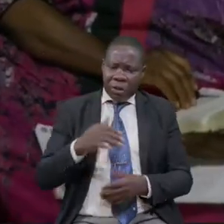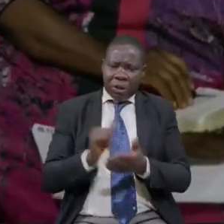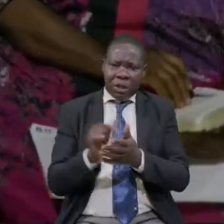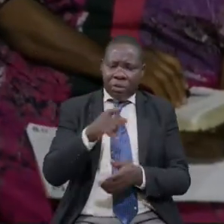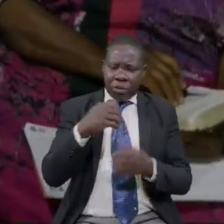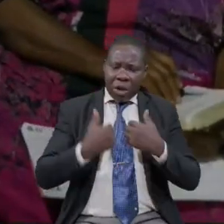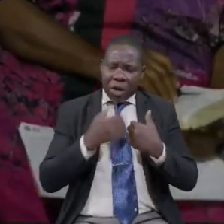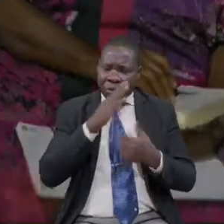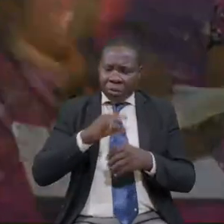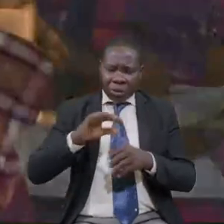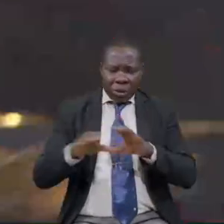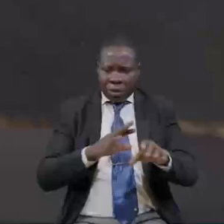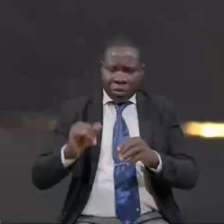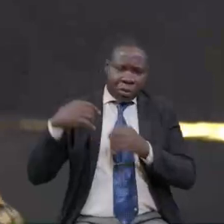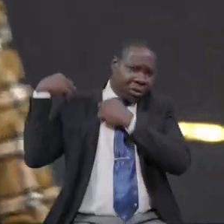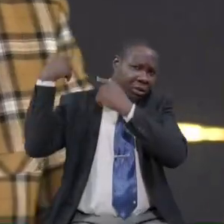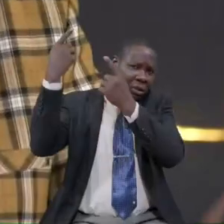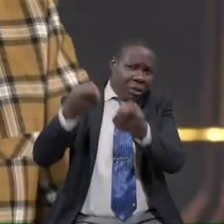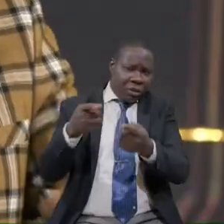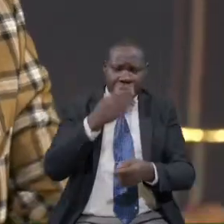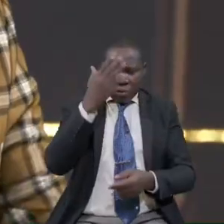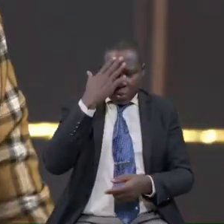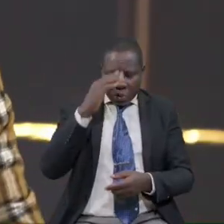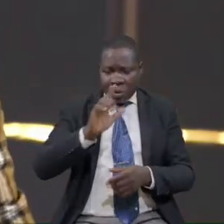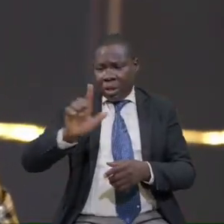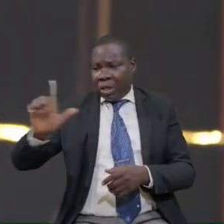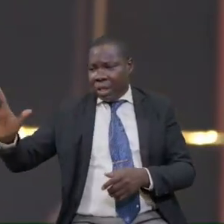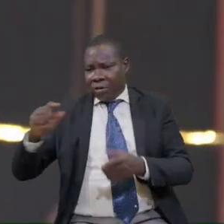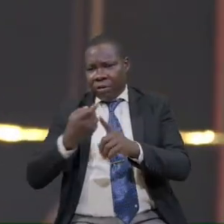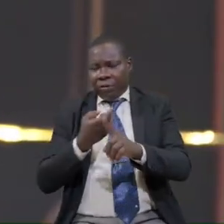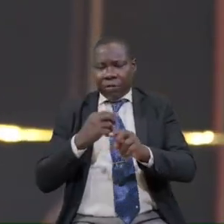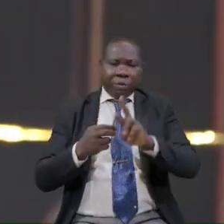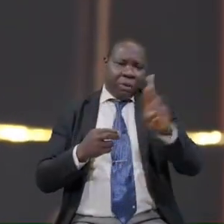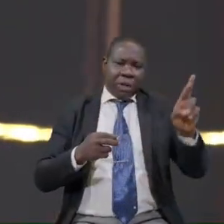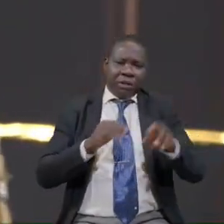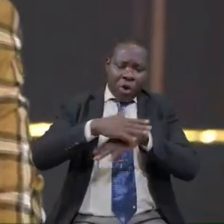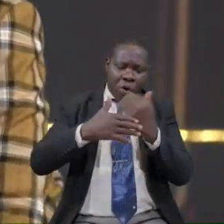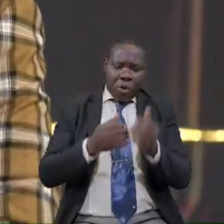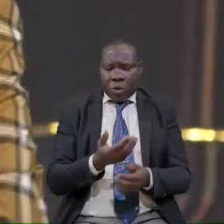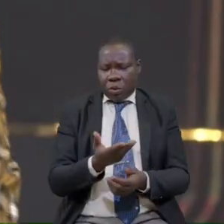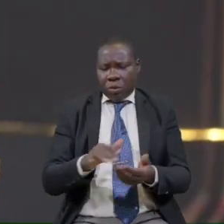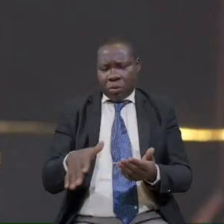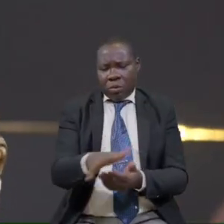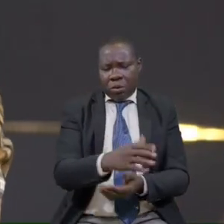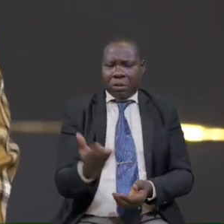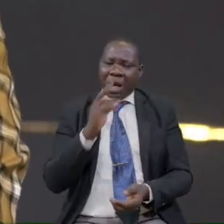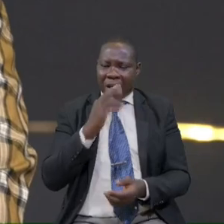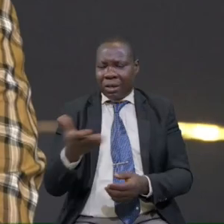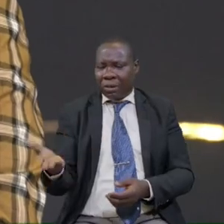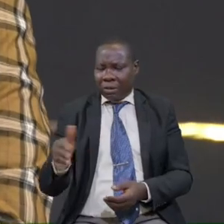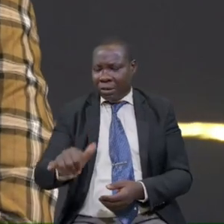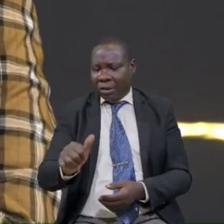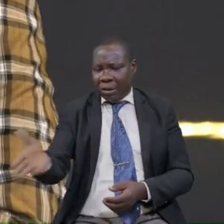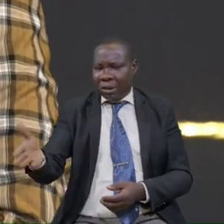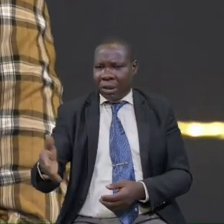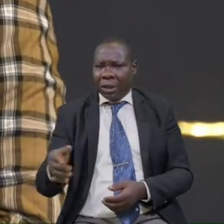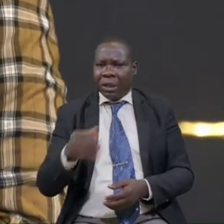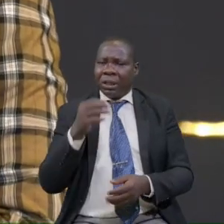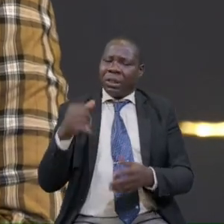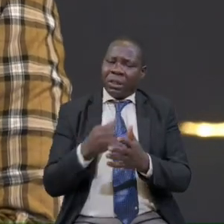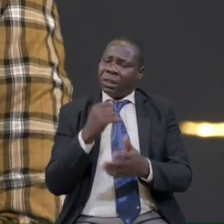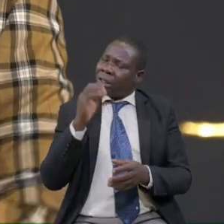choses mauvaises que vous faites depuis que vous connaissez la gauche de la droite, ces choses-là sont encore là. Mais si vous allez